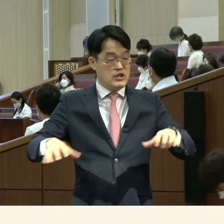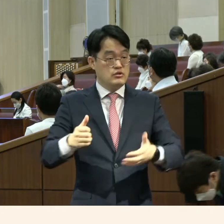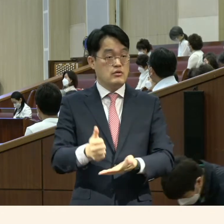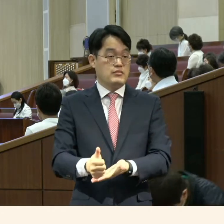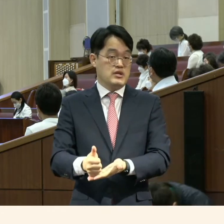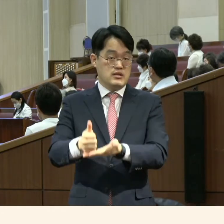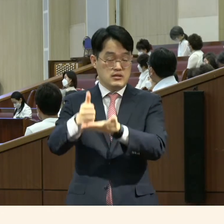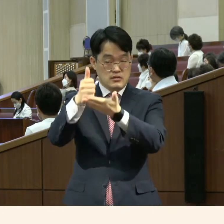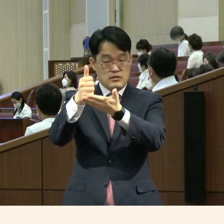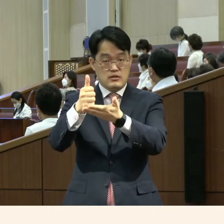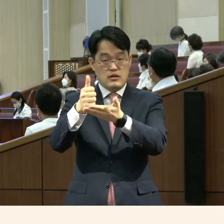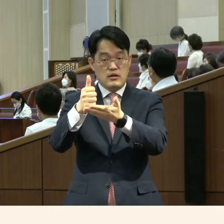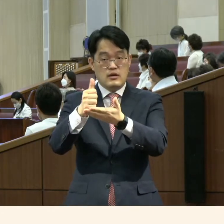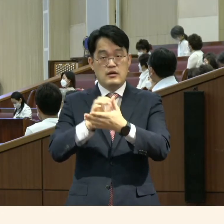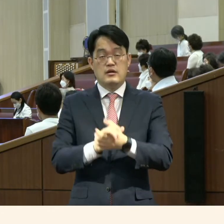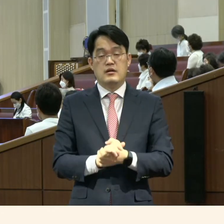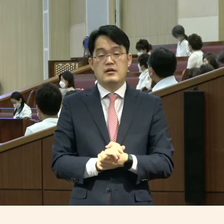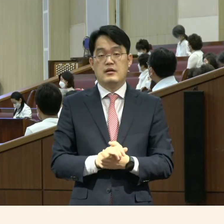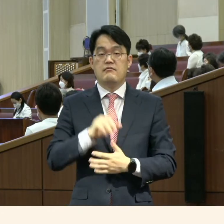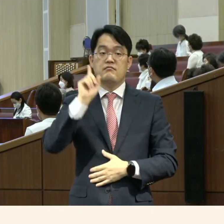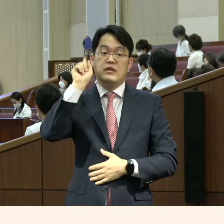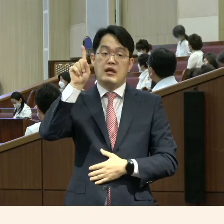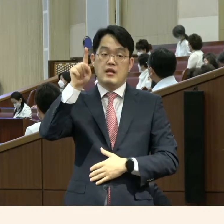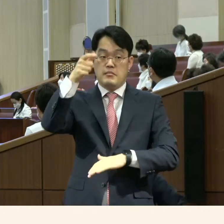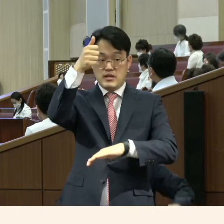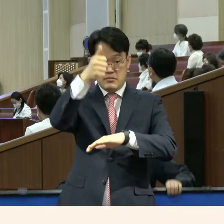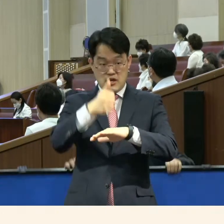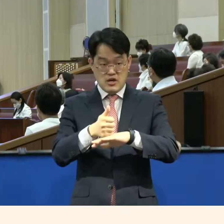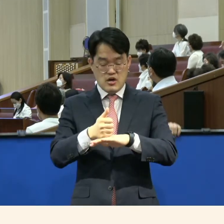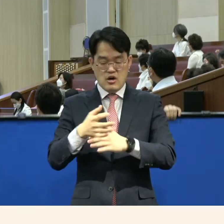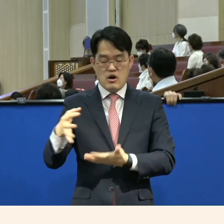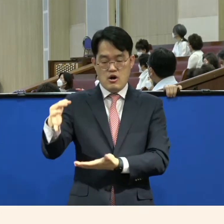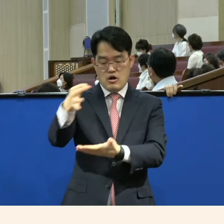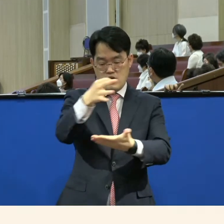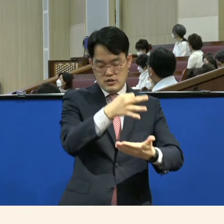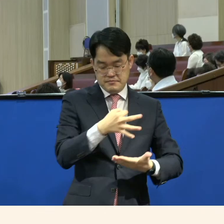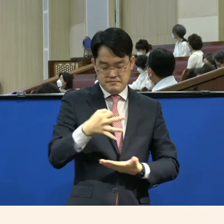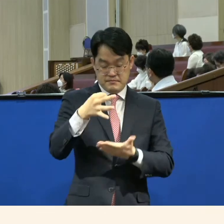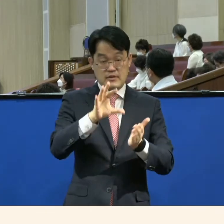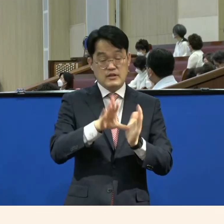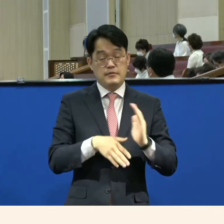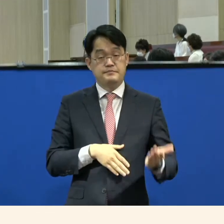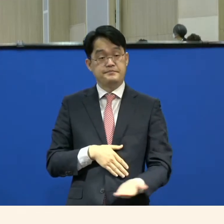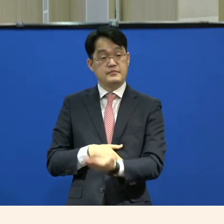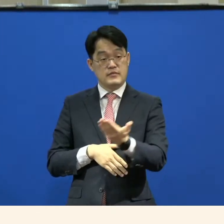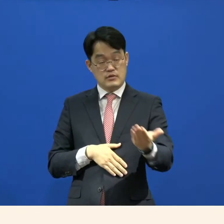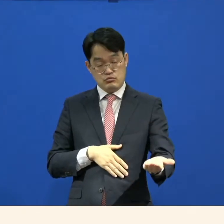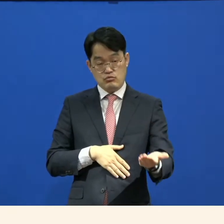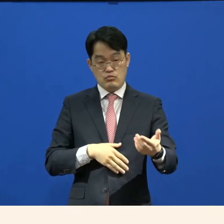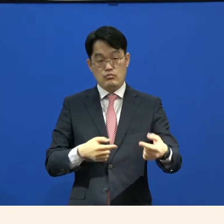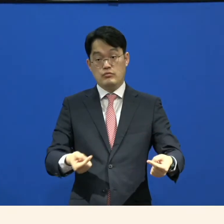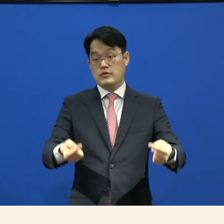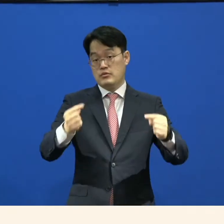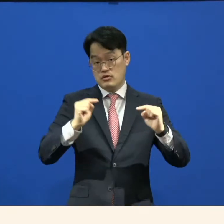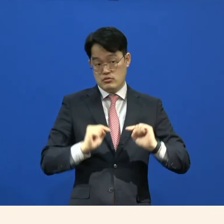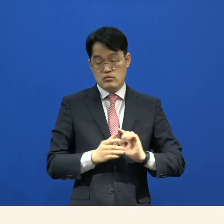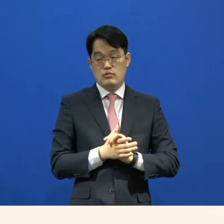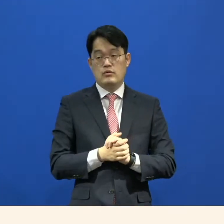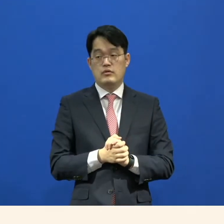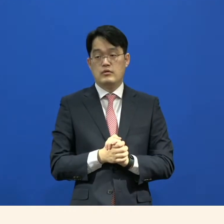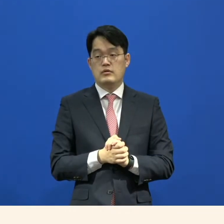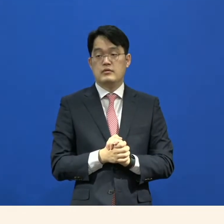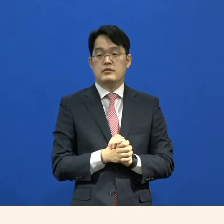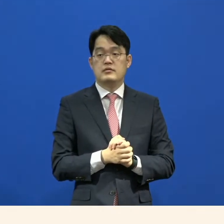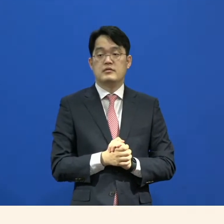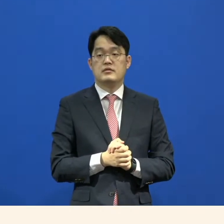그런 우리 내일 마지막 헌금 시간에 여러분들 많이 동참해 주시고 폴란드 접경을